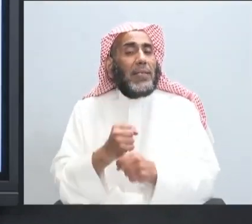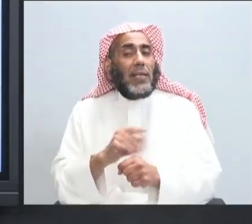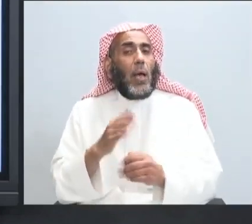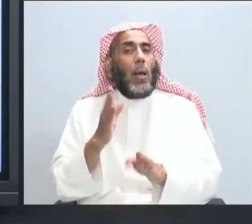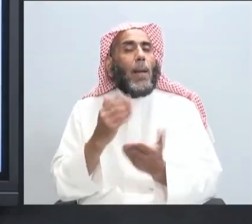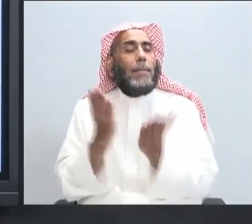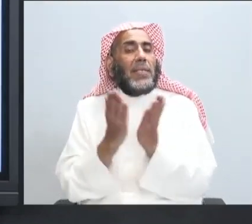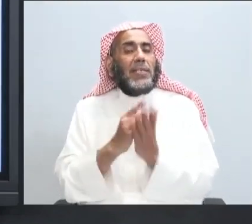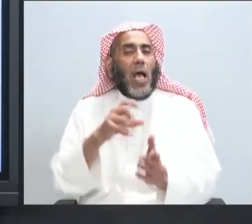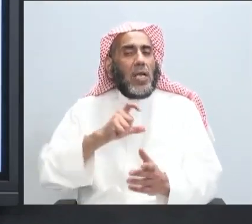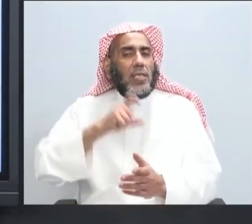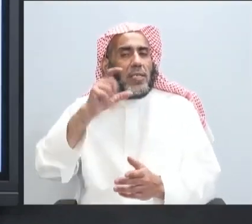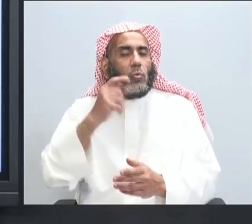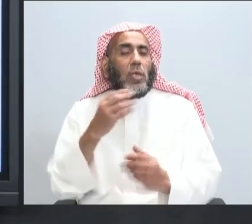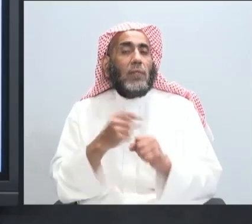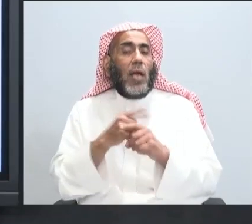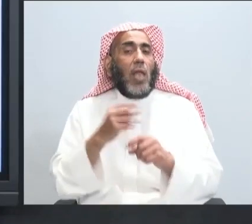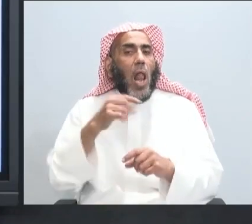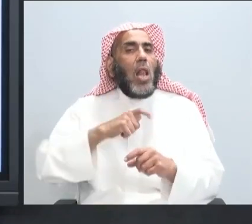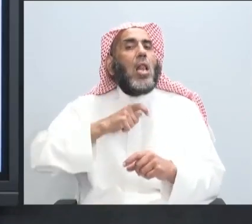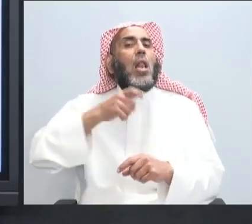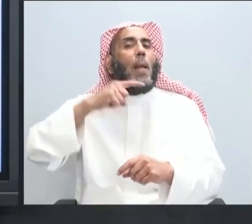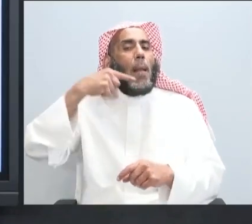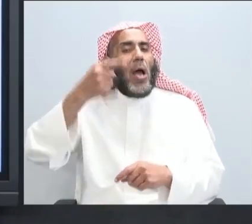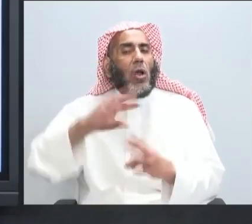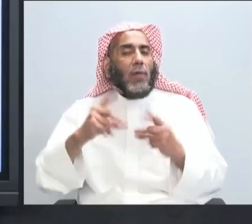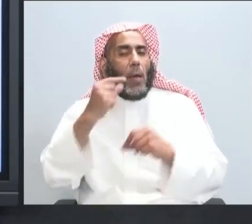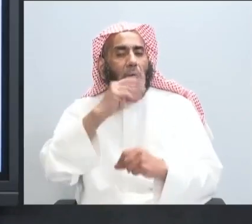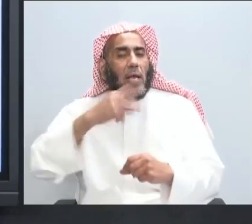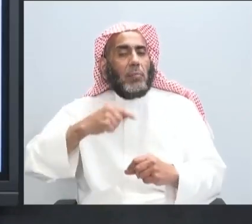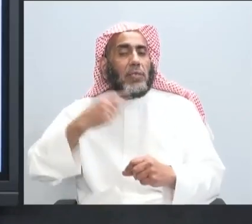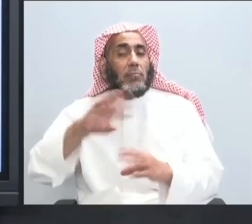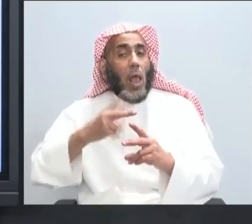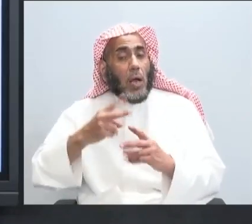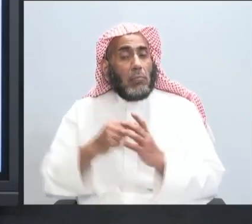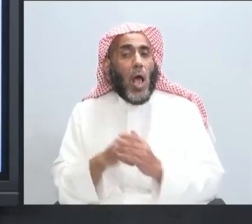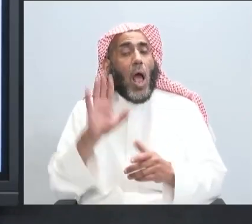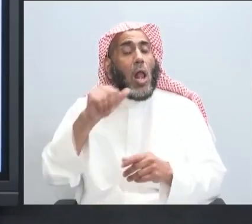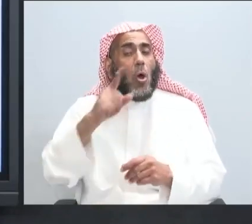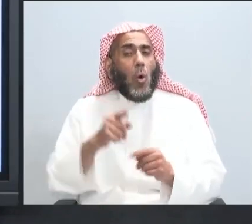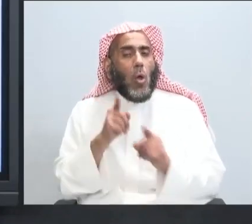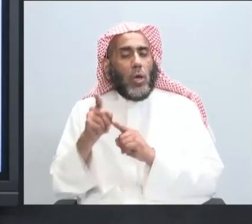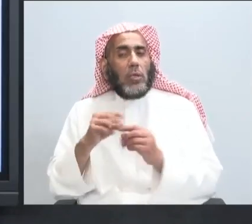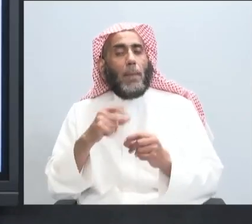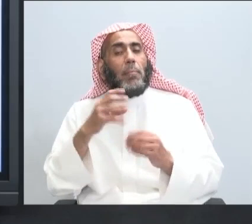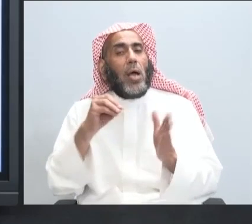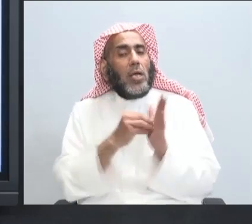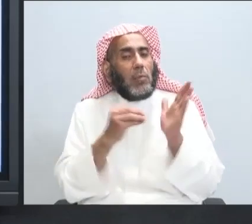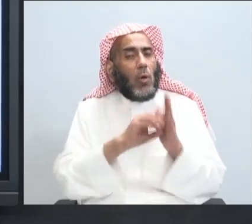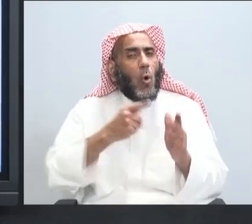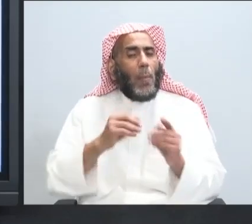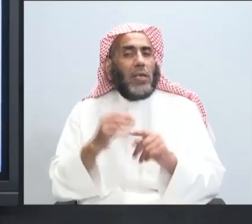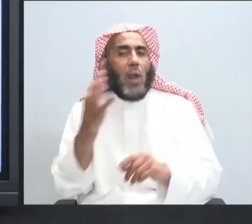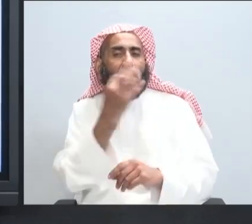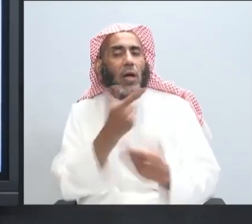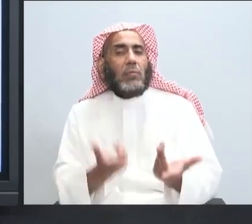المدرسة الصوتية وتحدث فيها عن المخارج وكيف معاني الكلمات عن طريق المخرج، لكن هل هو يعد من معاجم الموضوعات أم هو من معاجم